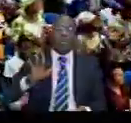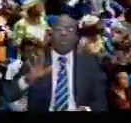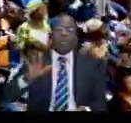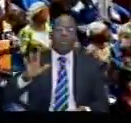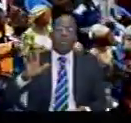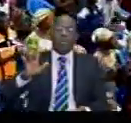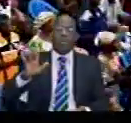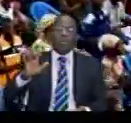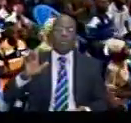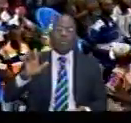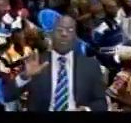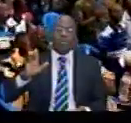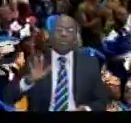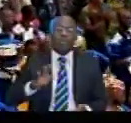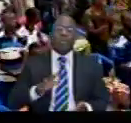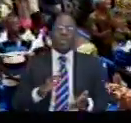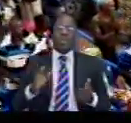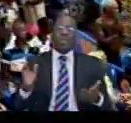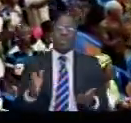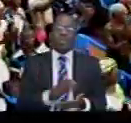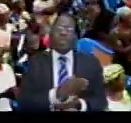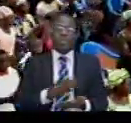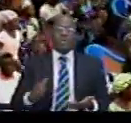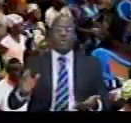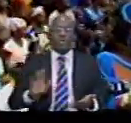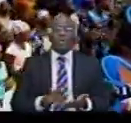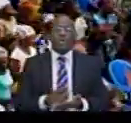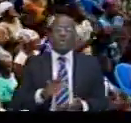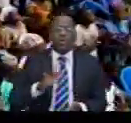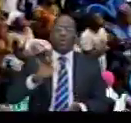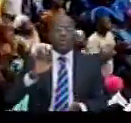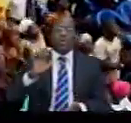gloire, chantant gloire,